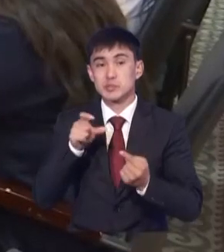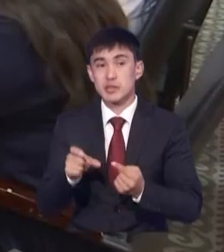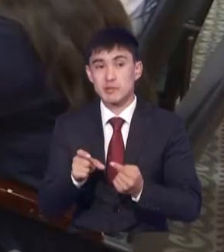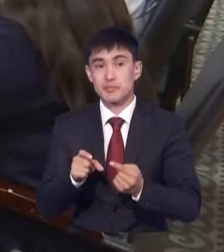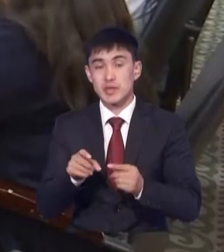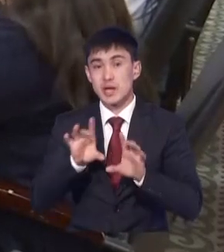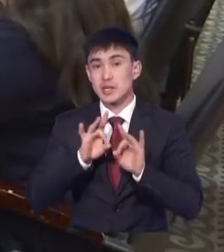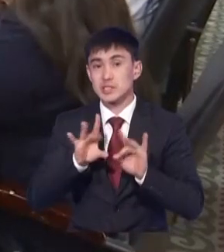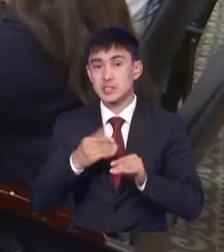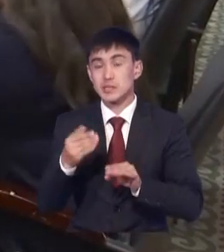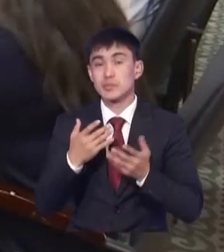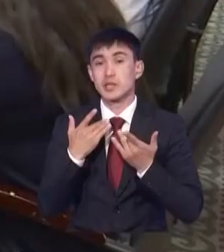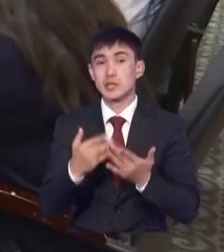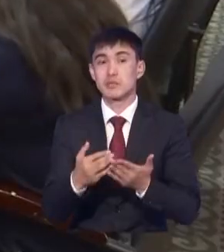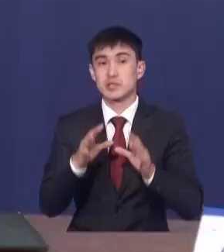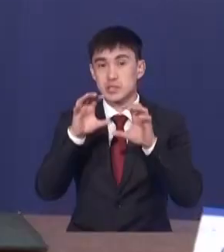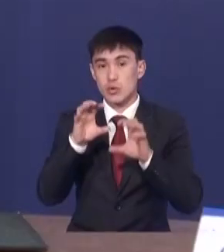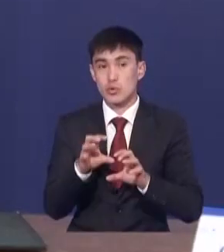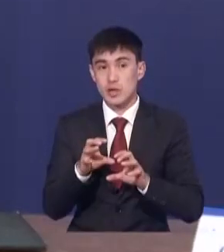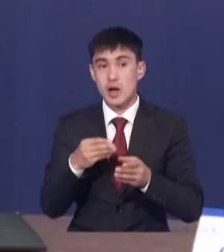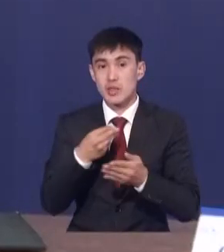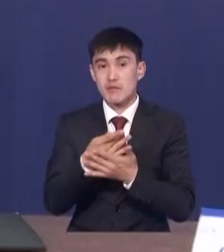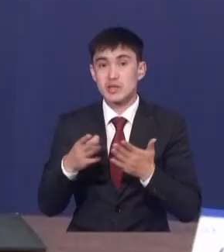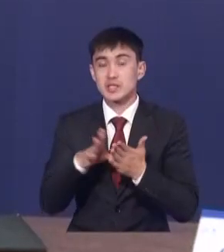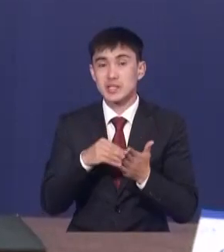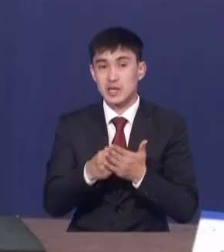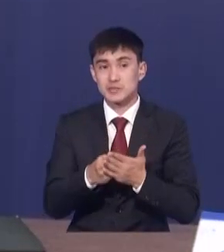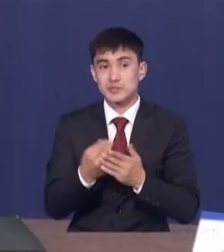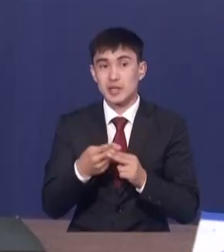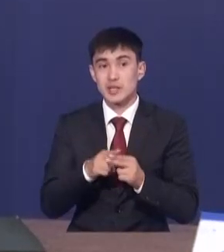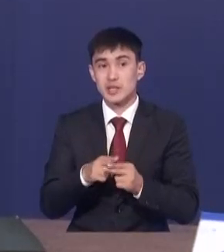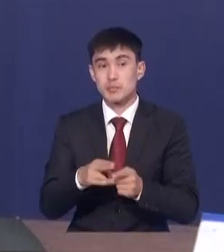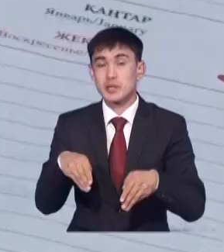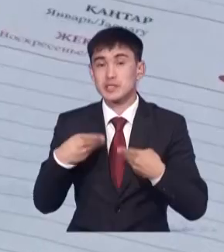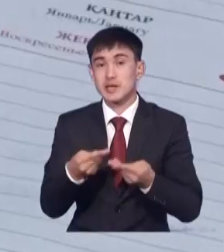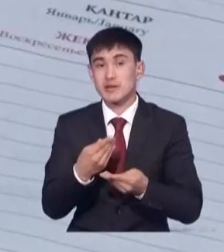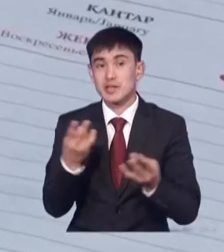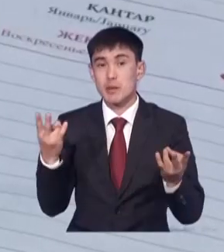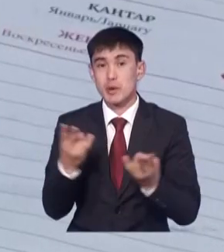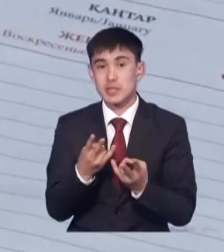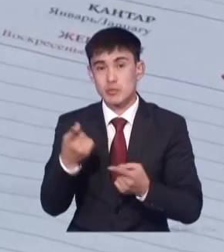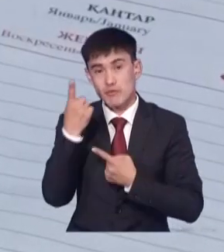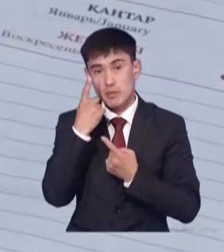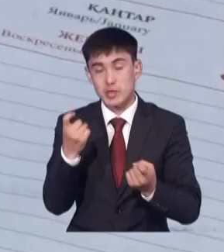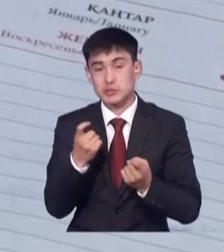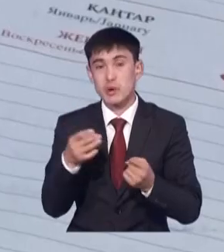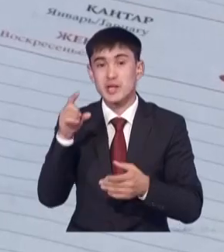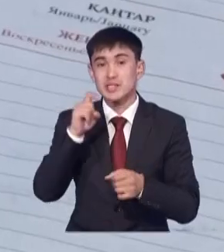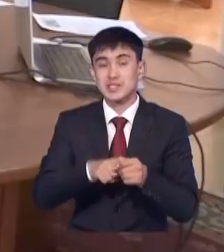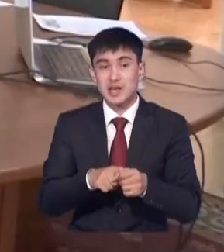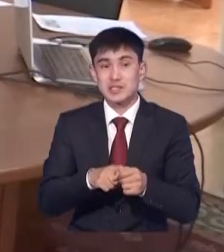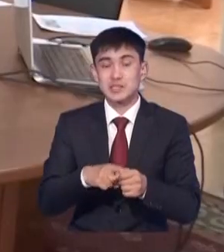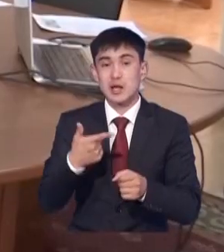и разъяснили им требования закона о товарных знаках. Наряду с этим они предоставили необходимую информацию по